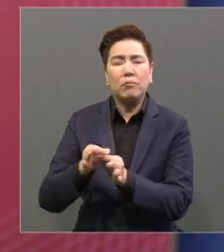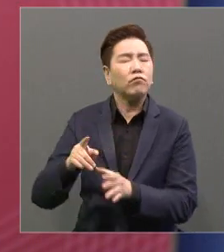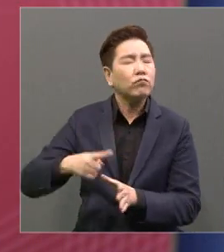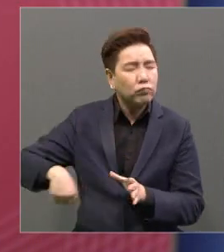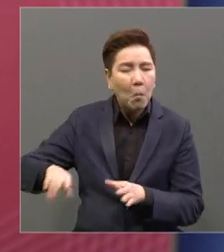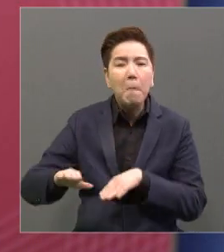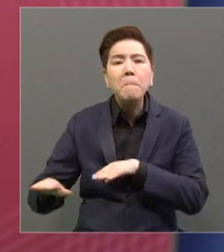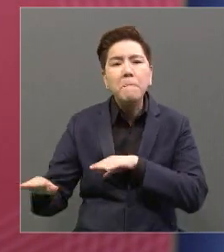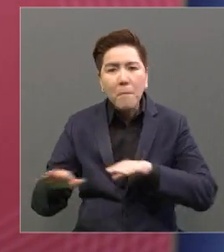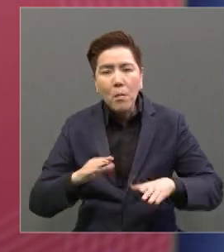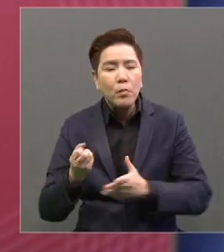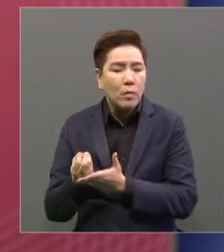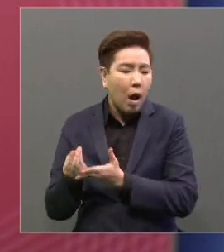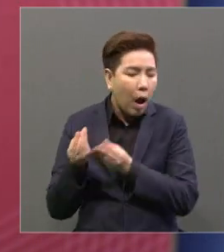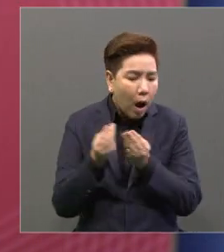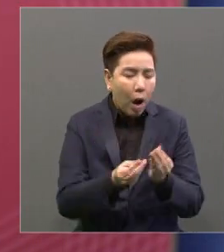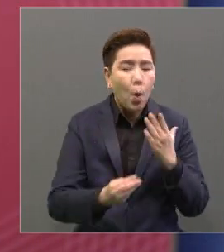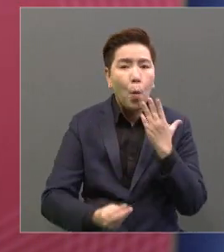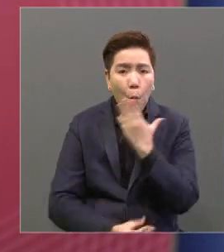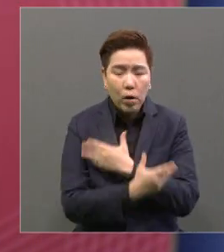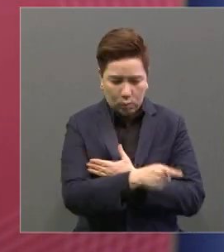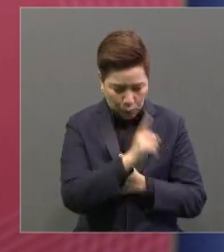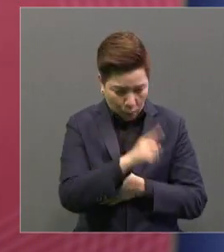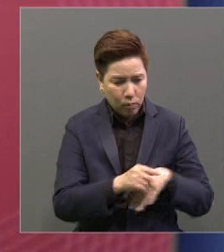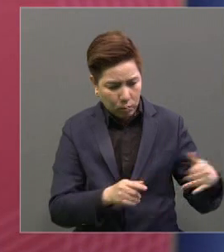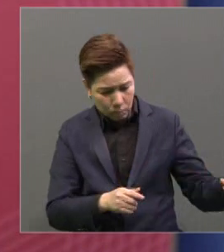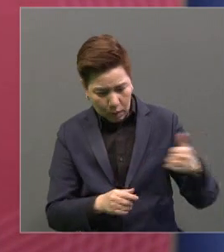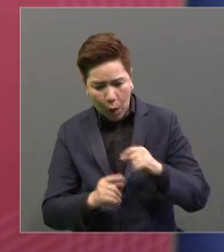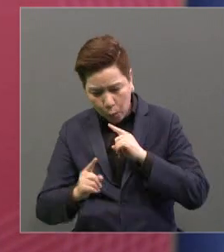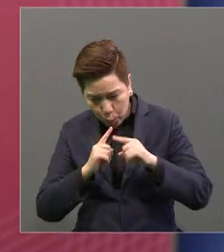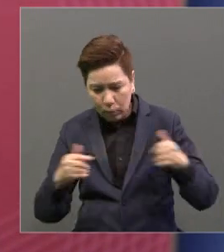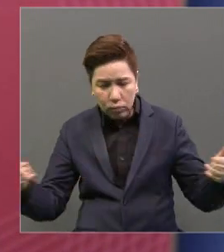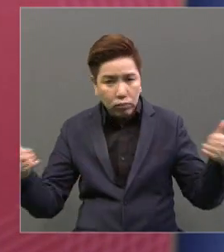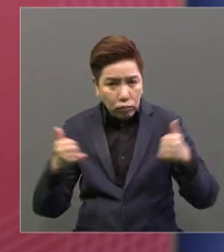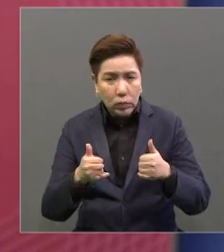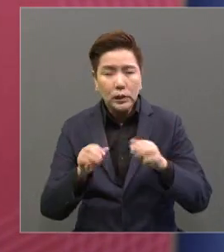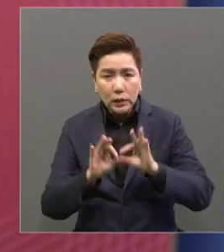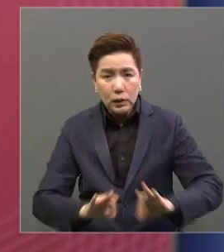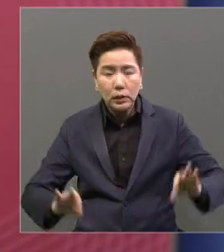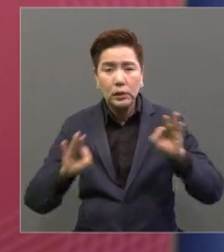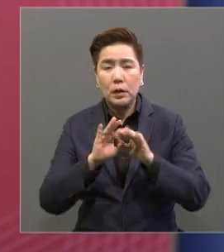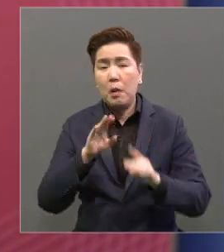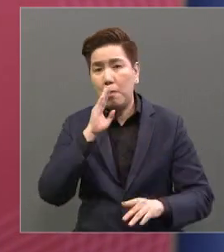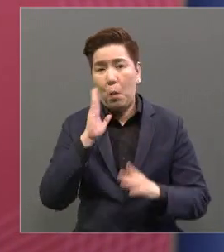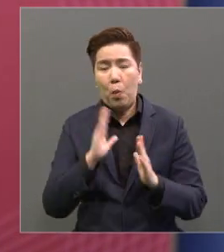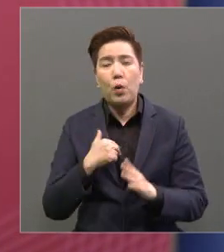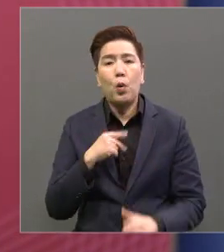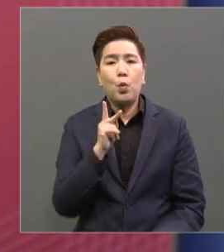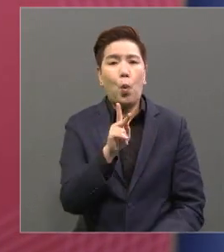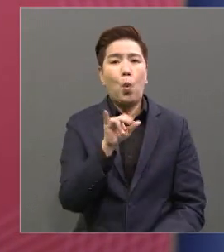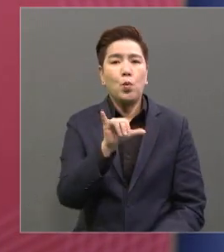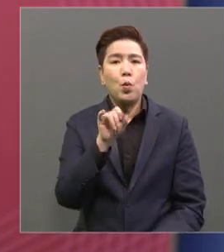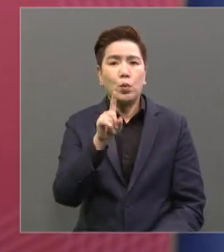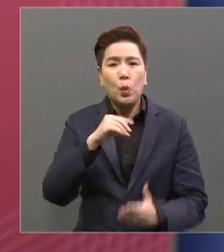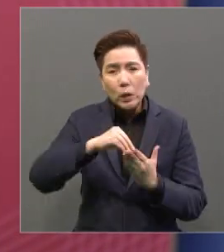าสลูกหนี้นะเพราะฉะนั้นอยากให้ลูกหนี้เนี่ยเข้าสู่กระบวนการไกล่เกลี่ยมากขึ้นนะโดยเฉพาะอย่างยิ่งเลยท่านขีดเส้นใต้มาเลยก็คือลูกหนี้กยศ.เพราะ